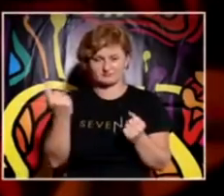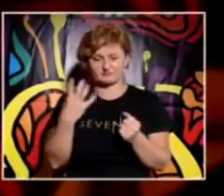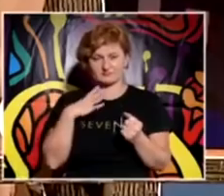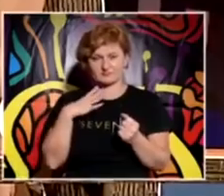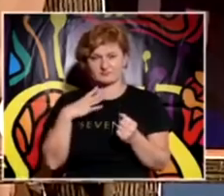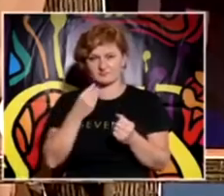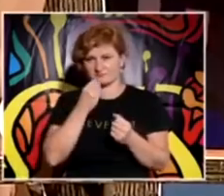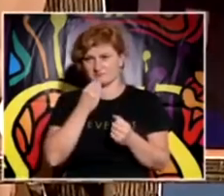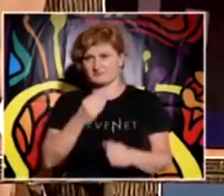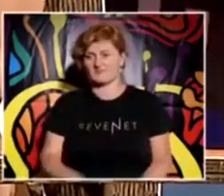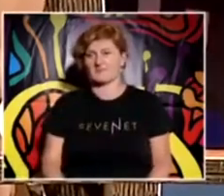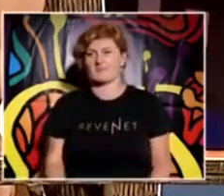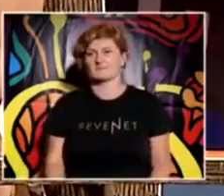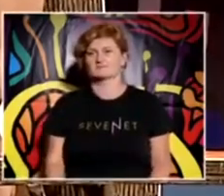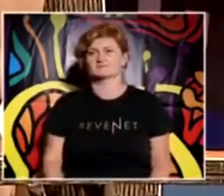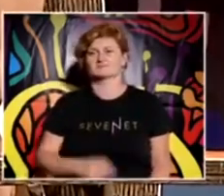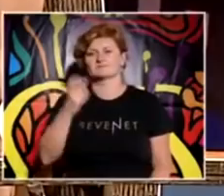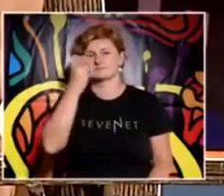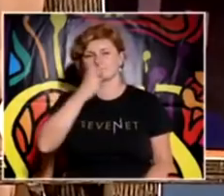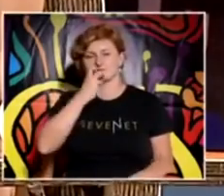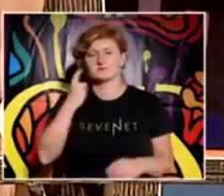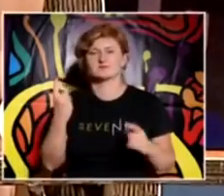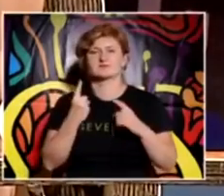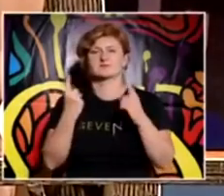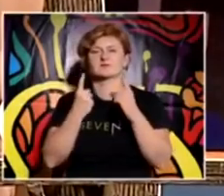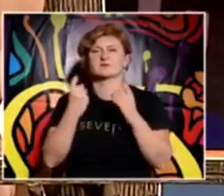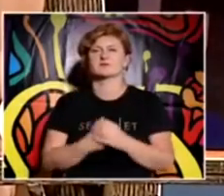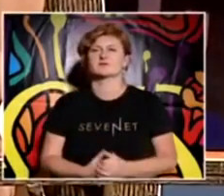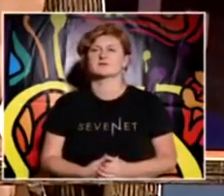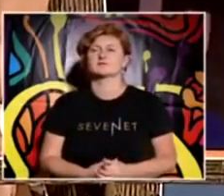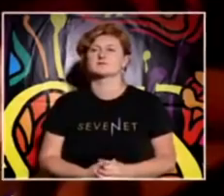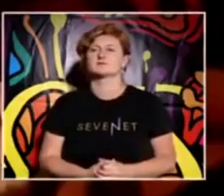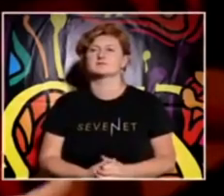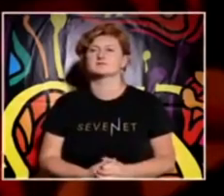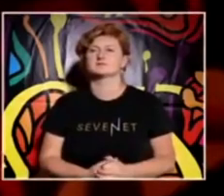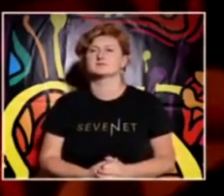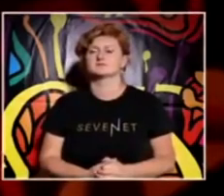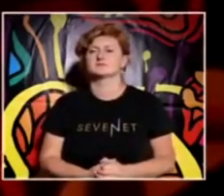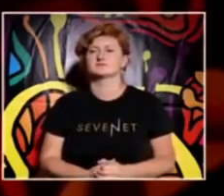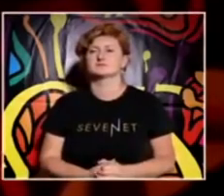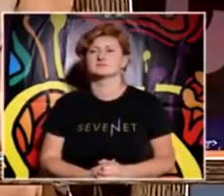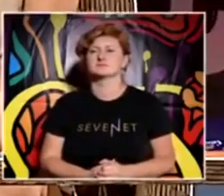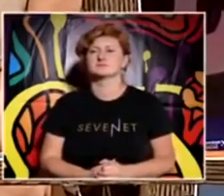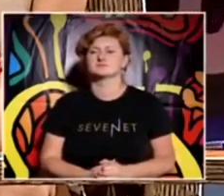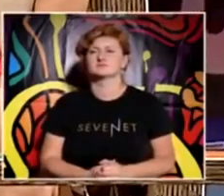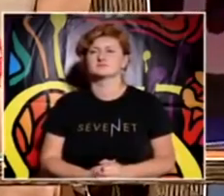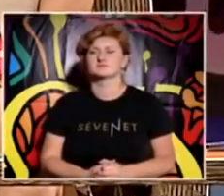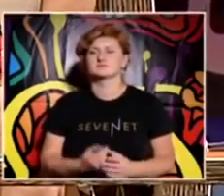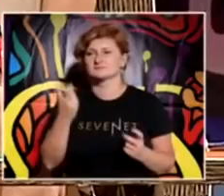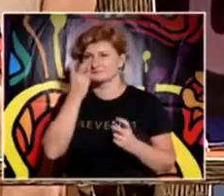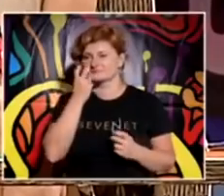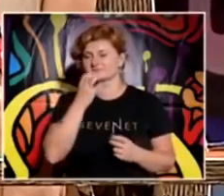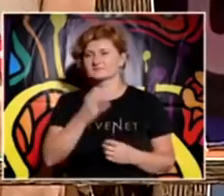ja przyniosłem. To w ogóle ciekawa sytuacja. Spotkaliśmy tam dwóch Norwegów. Rozkręć się. Sam wiesz, jak ona potrafi zabrać głos i nie